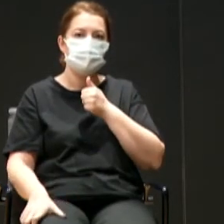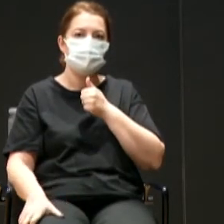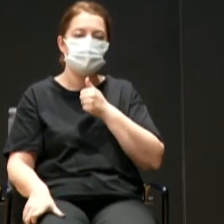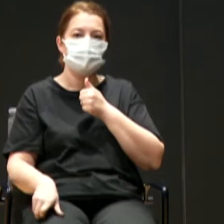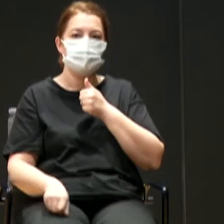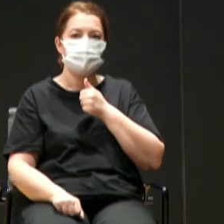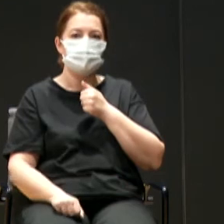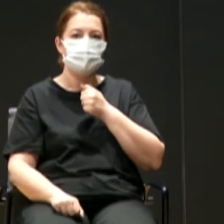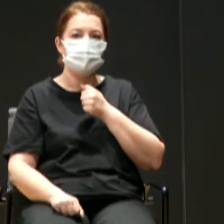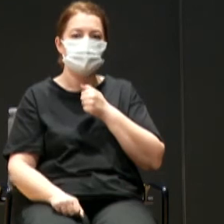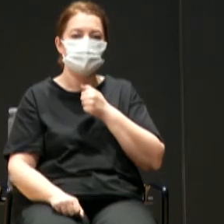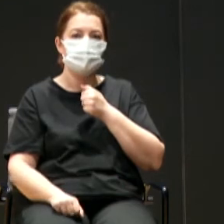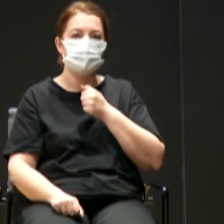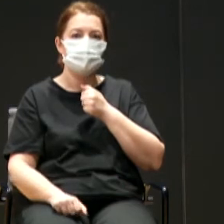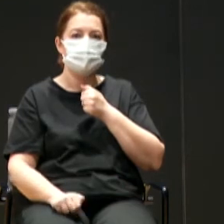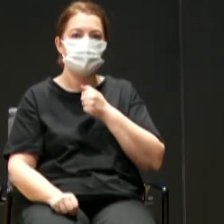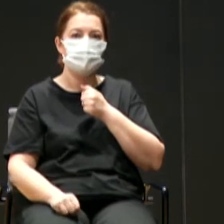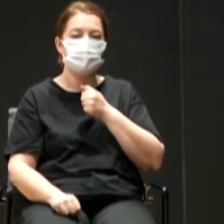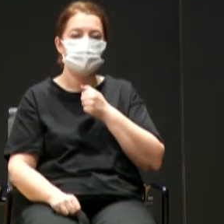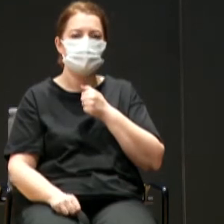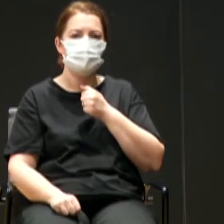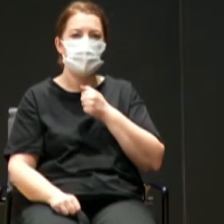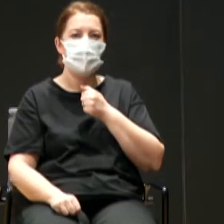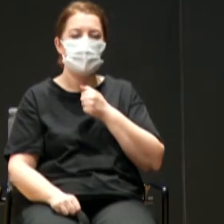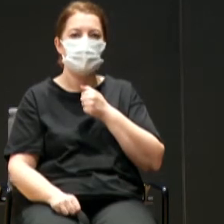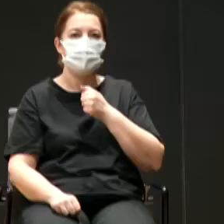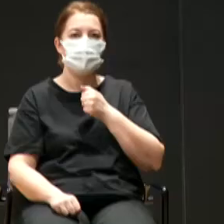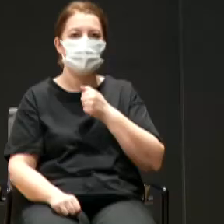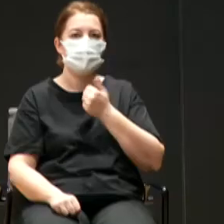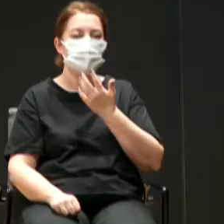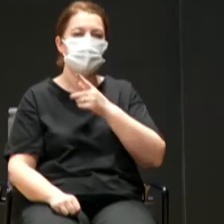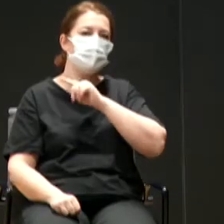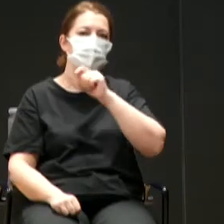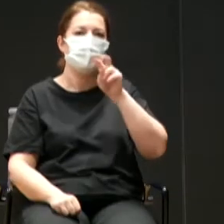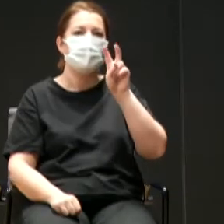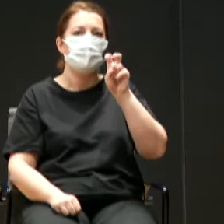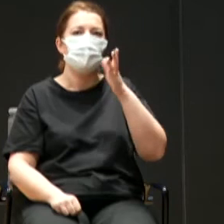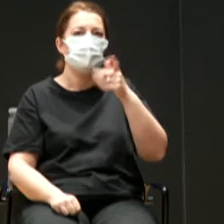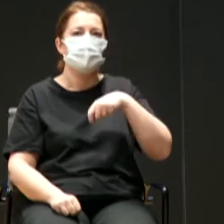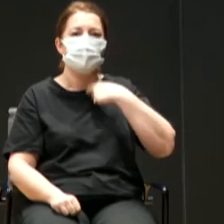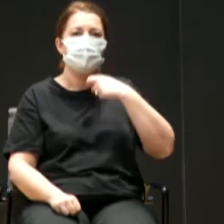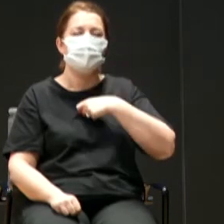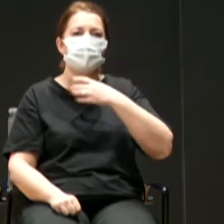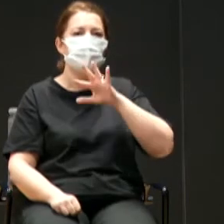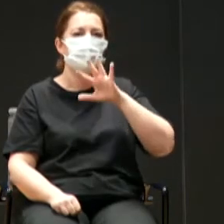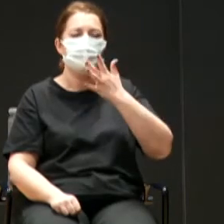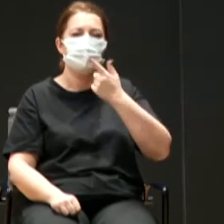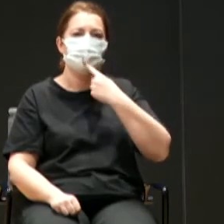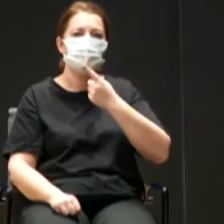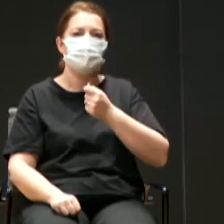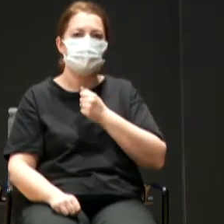herkes duysun. Nuri Bey, Neşet Bey, yalnız konu Katarlı yani çok farklı Katarlı gitmeye